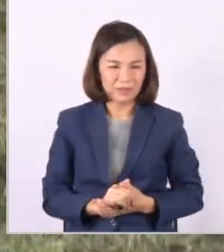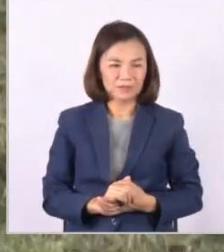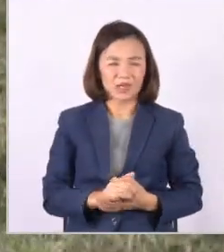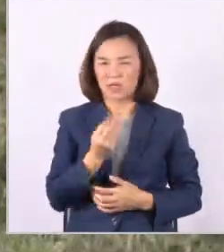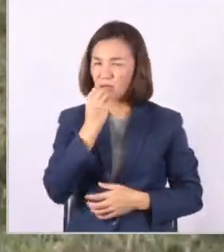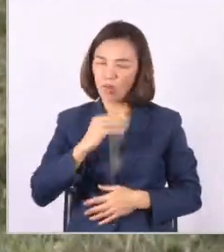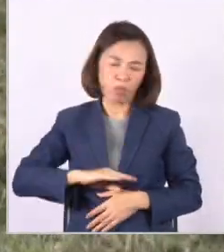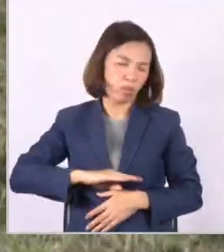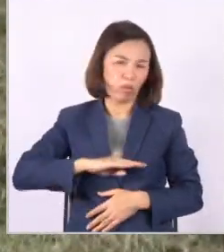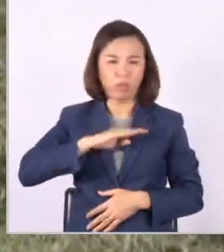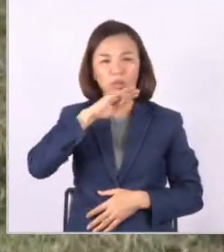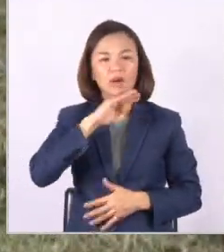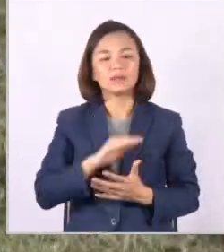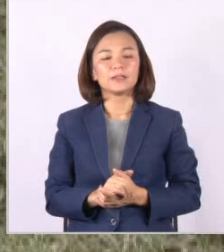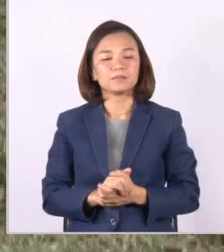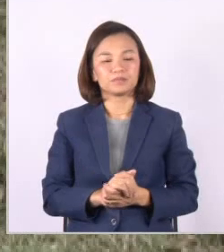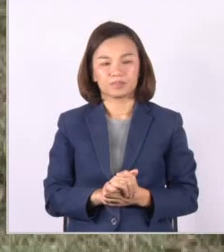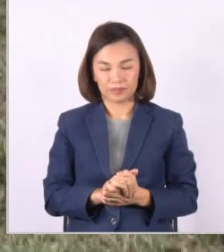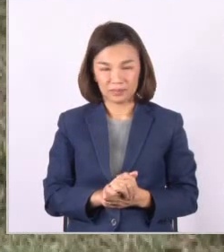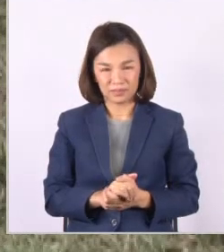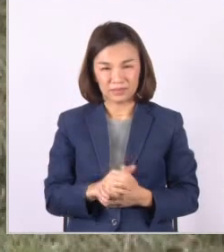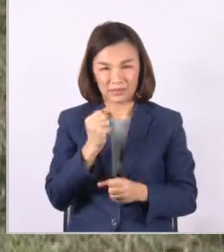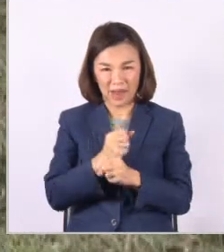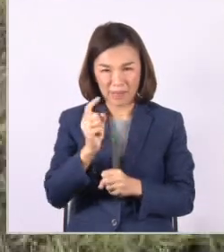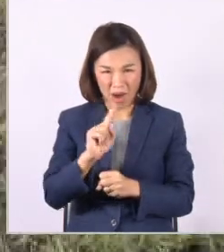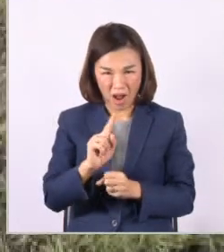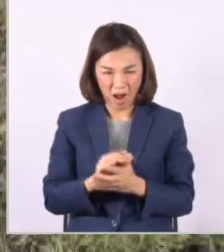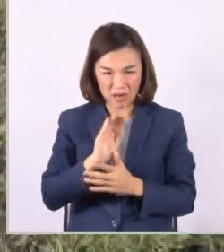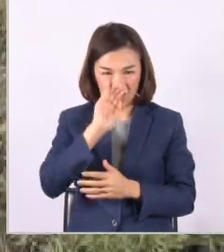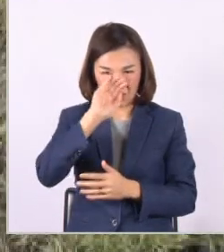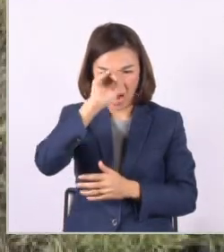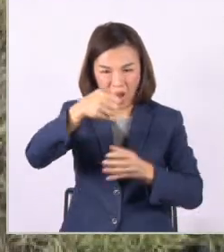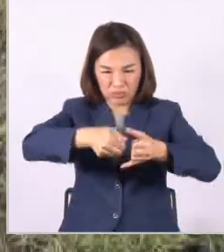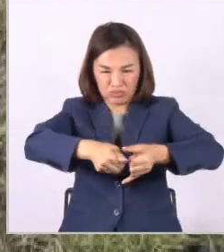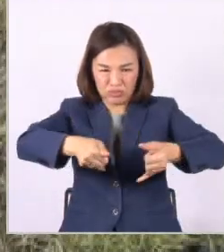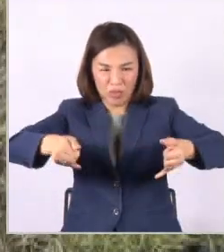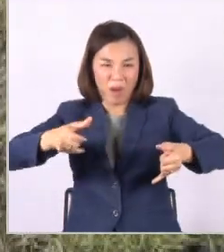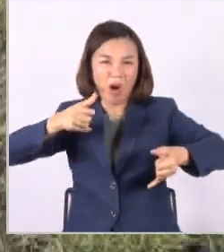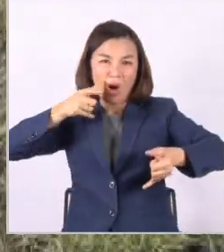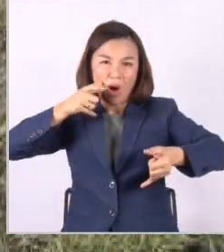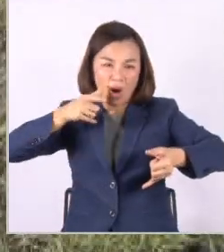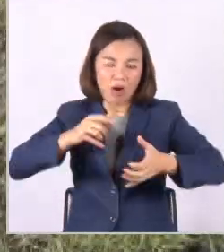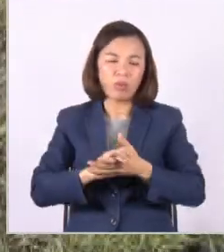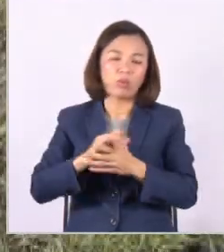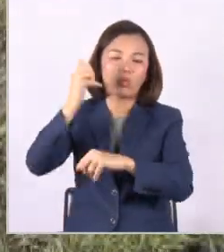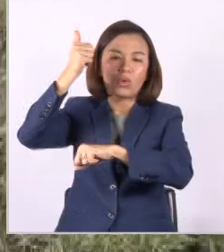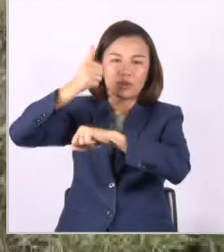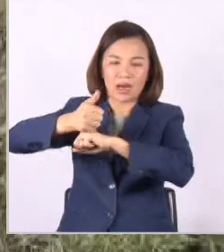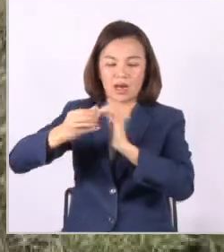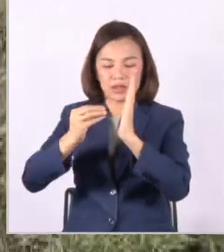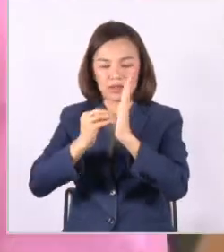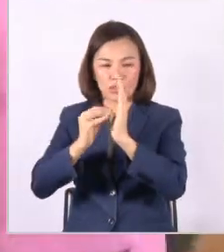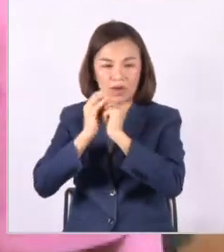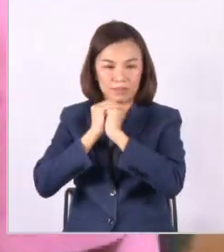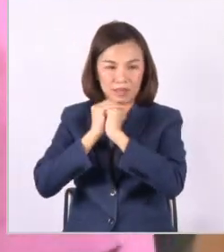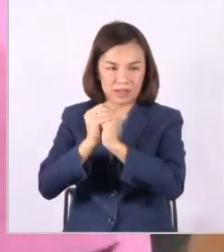นี่นะครับทีนี้ถ้าทำไงได้ล่ะมันเยอะขนาดนี้เดือดร้อนนะครับถึงหูของผู้ว่านะนี่ผู้ว่าปราจีนบุรีคุณ